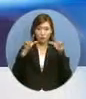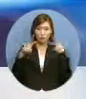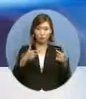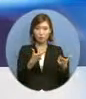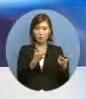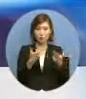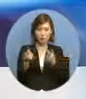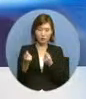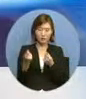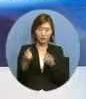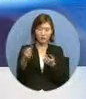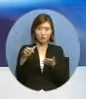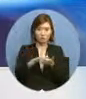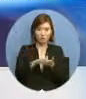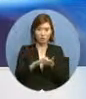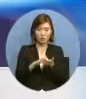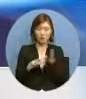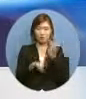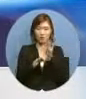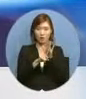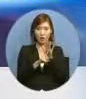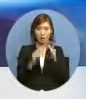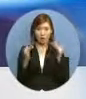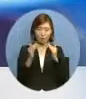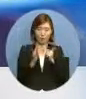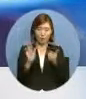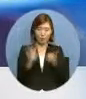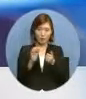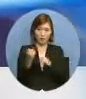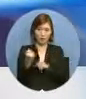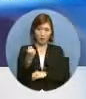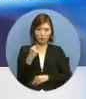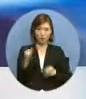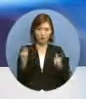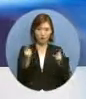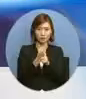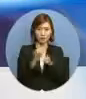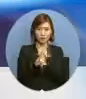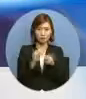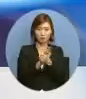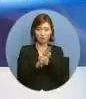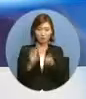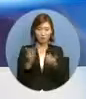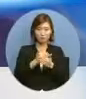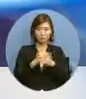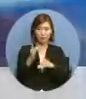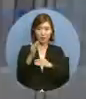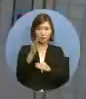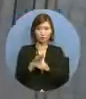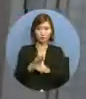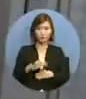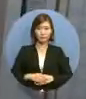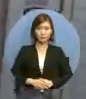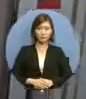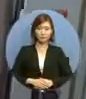대기전력을 측정해서 알려주는 홈 에너지 클리닉 서비스 를 실시하고 있습니다 유현숙 기자입니다